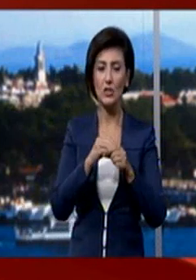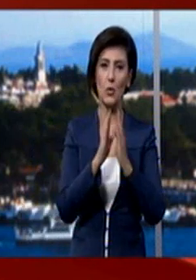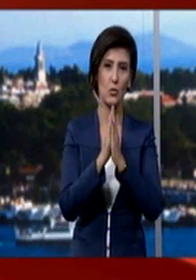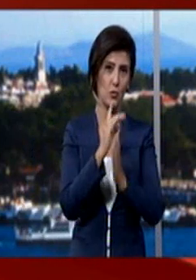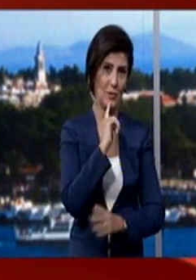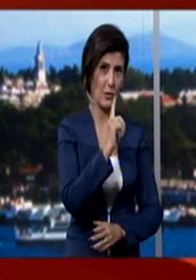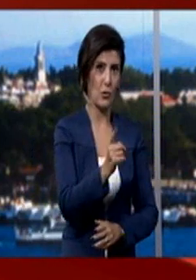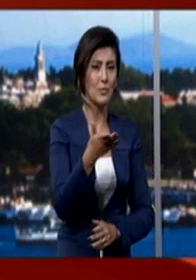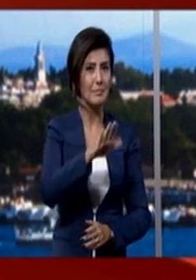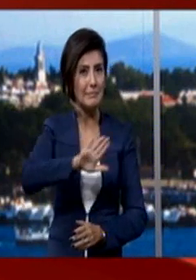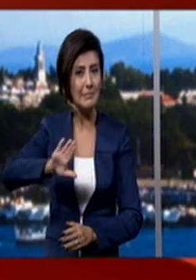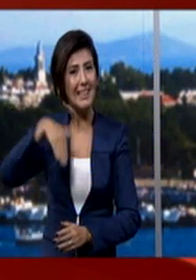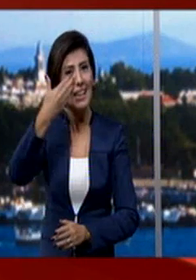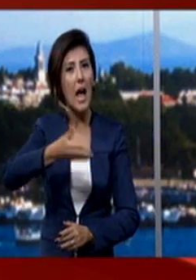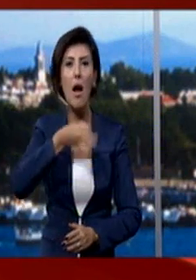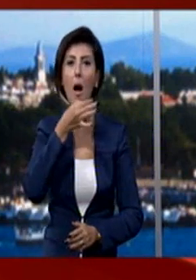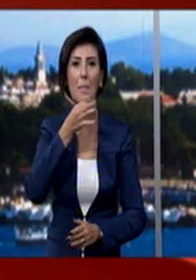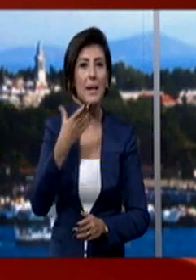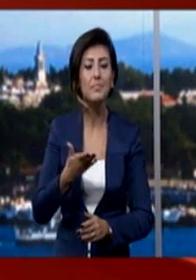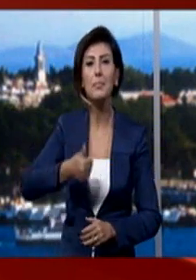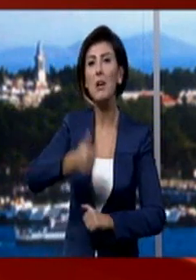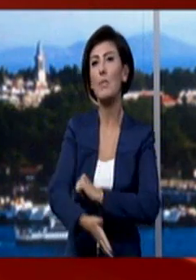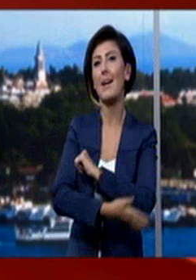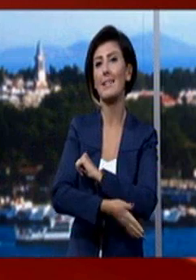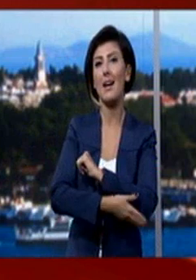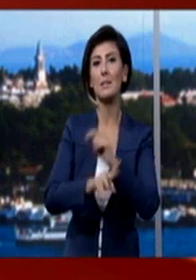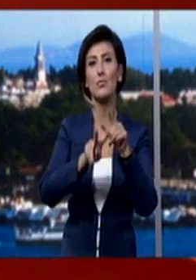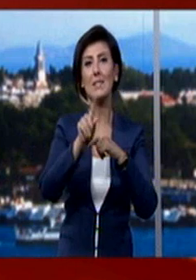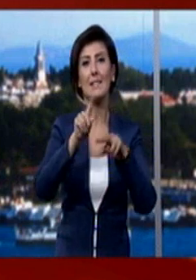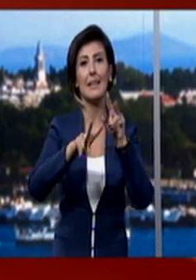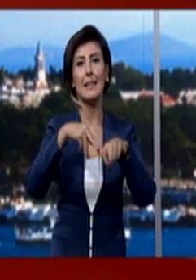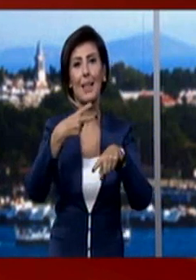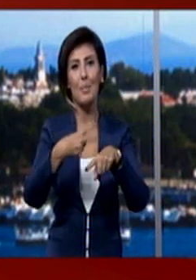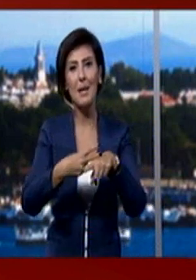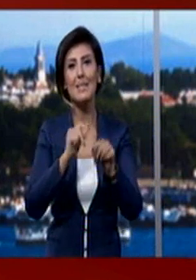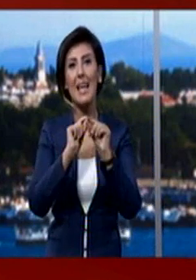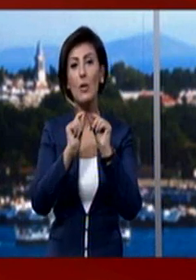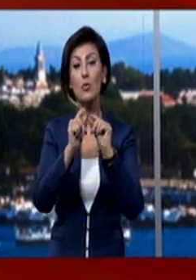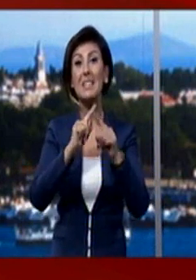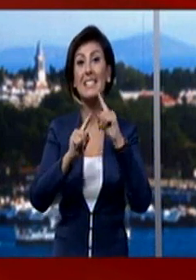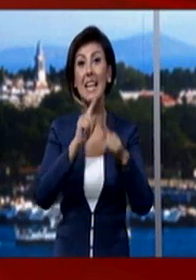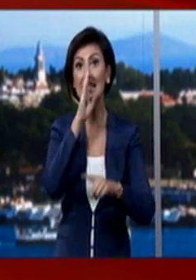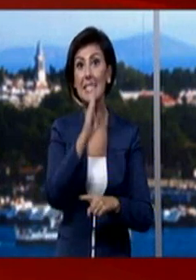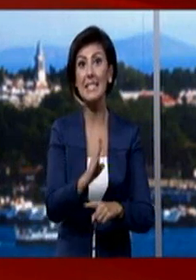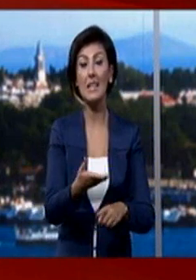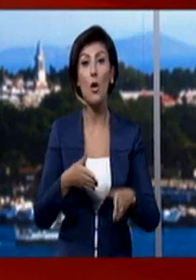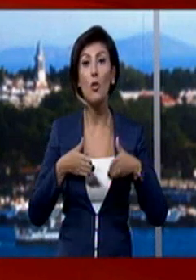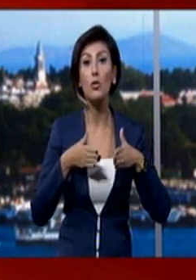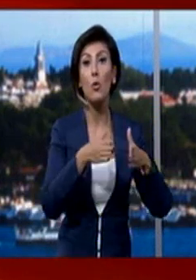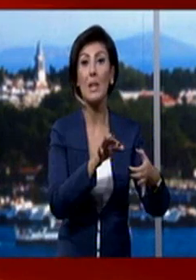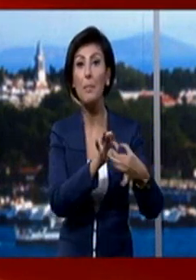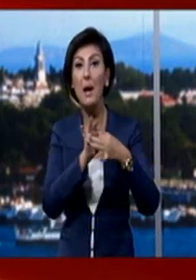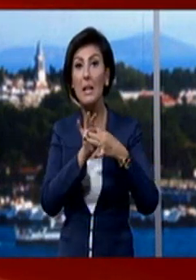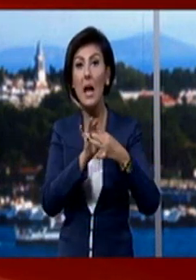diliyoruz. Bir diğer haberi aktaracağız. Başbakan Yardımcısı Cevdet Yılmaz, ekonominin siyasi istikrarla